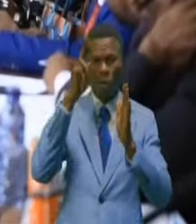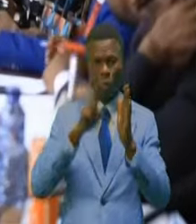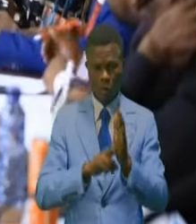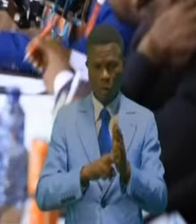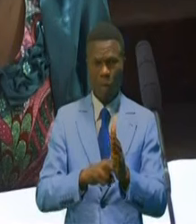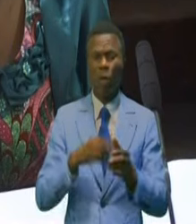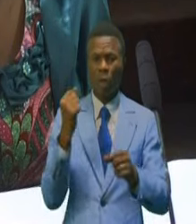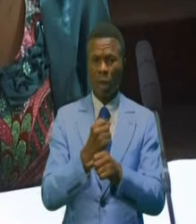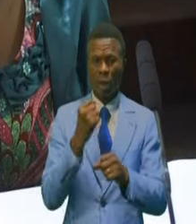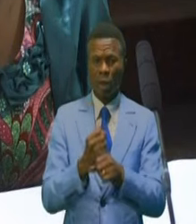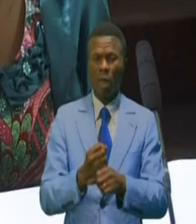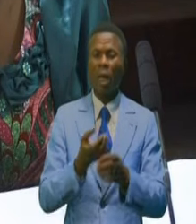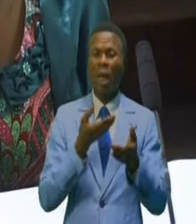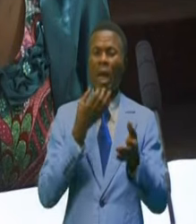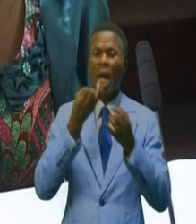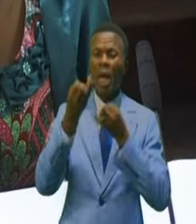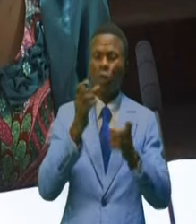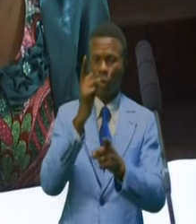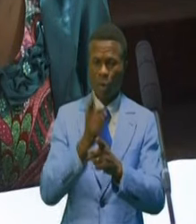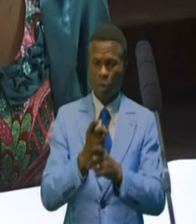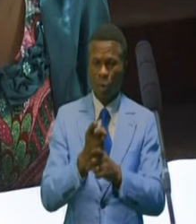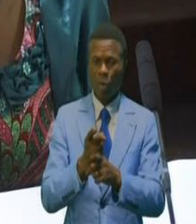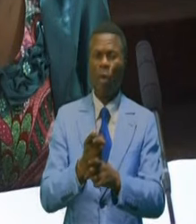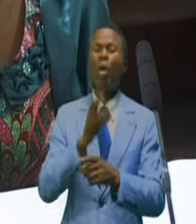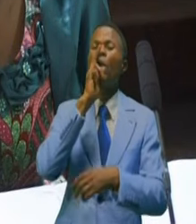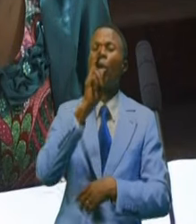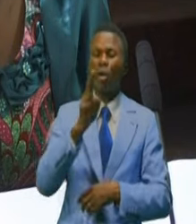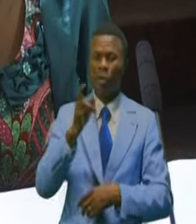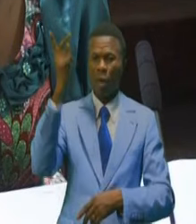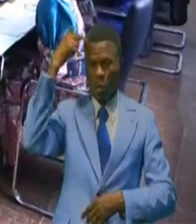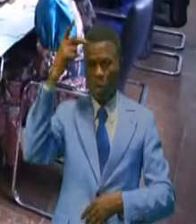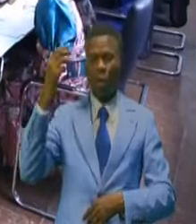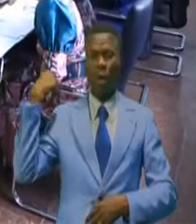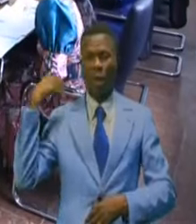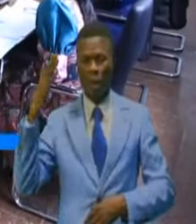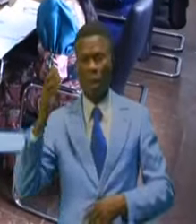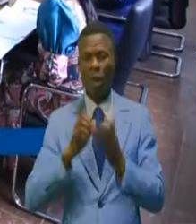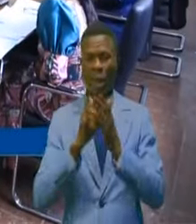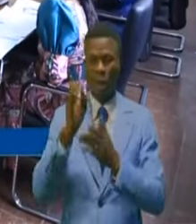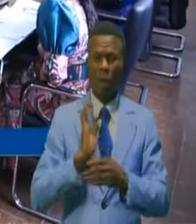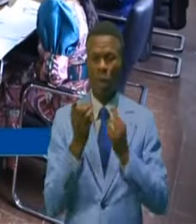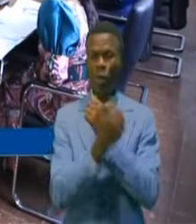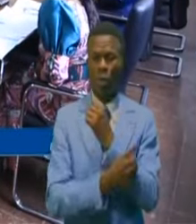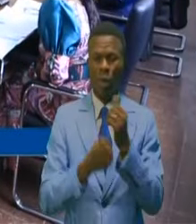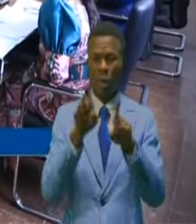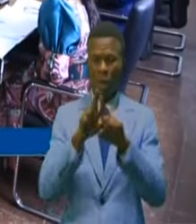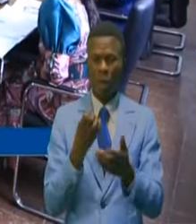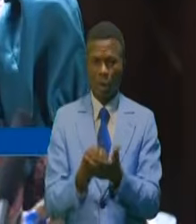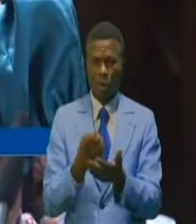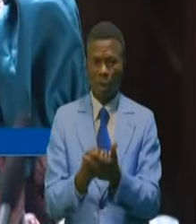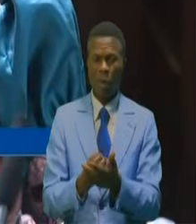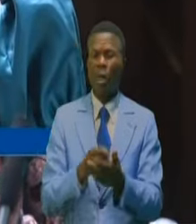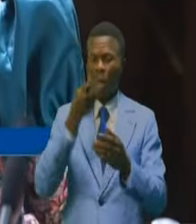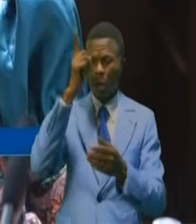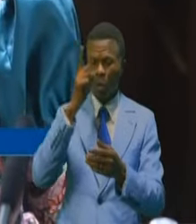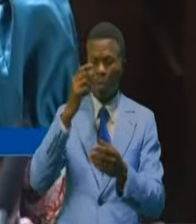la production des indicateurs fiables pour asseoir le véritable politique publique pour l'émergence de notre économie, qui est l'un des chevals